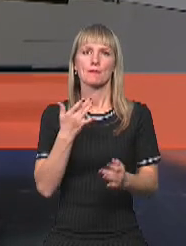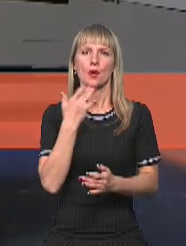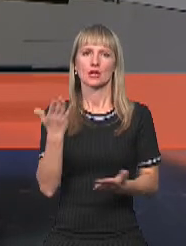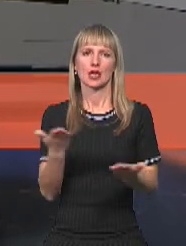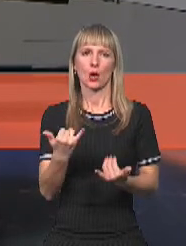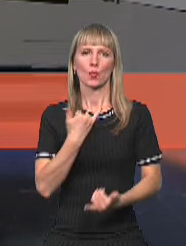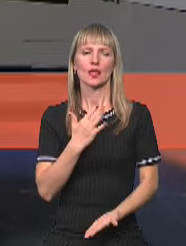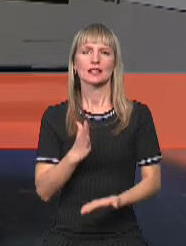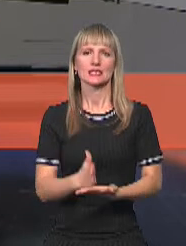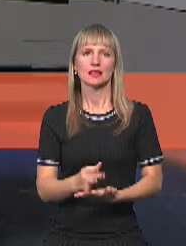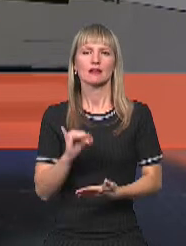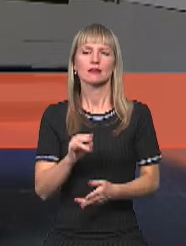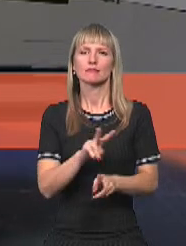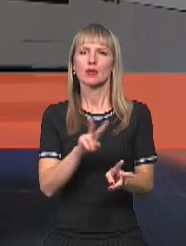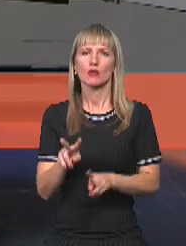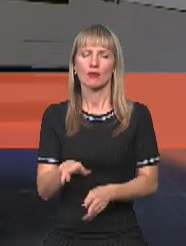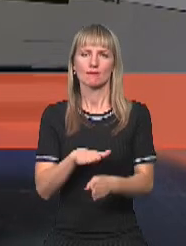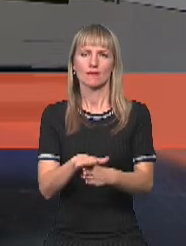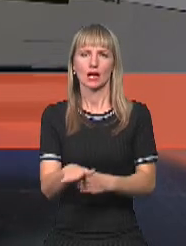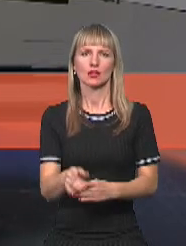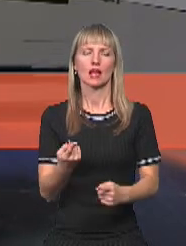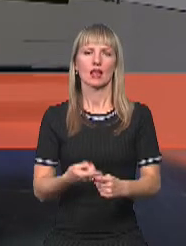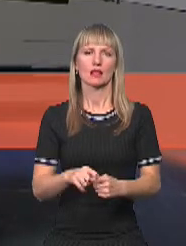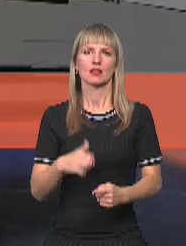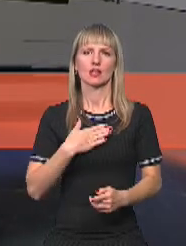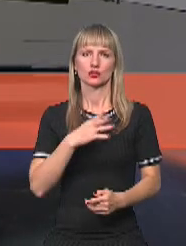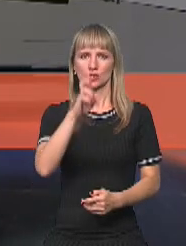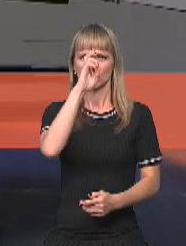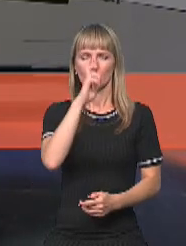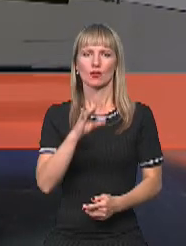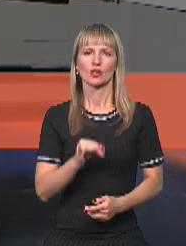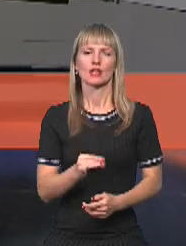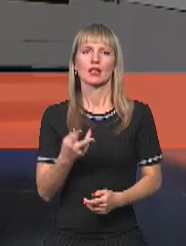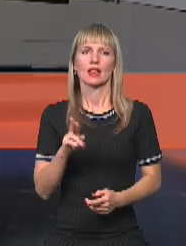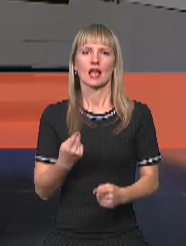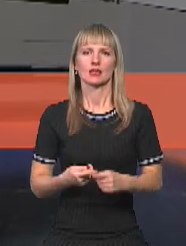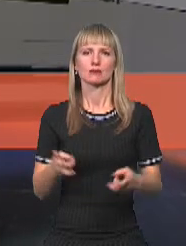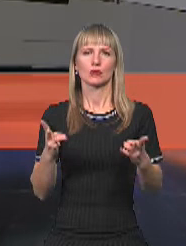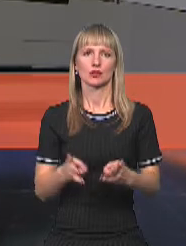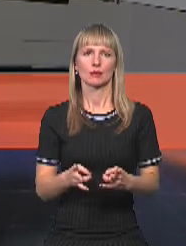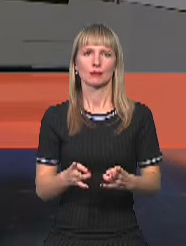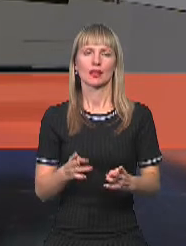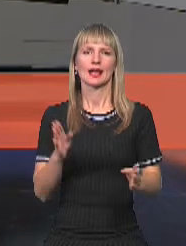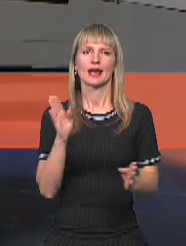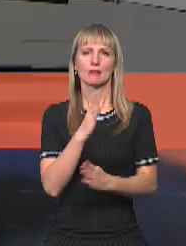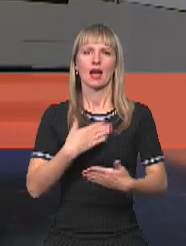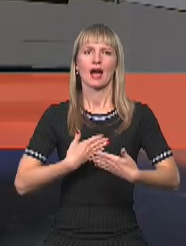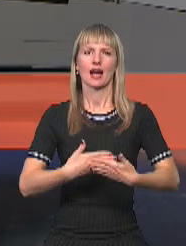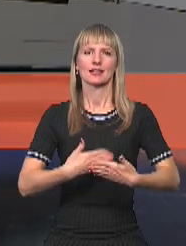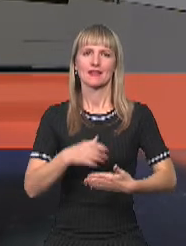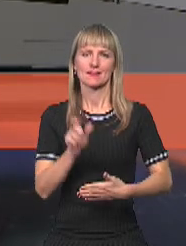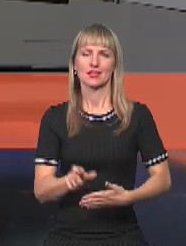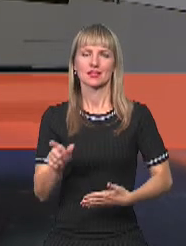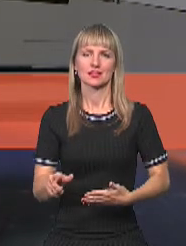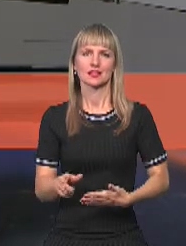нас є, і пильнувати виконання цього нашою державою. Для цього потрібні якраз кліматичні активісти і